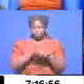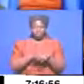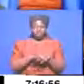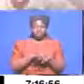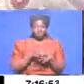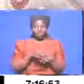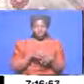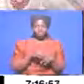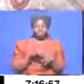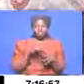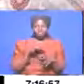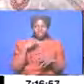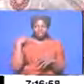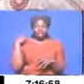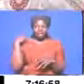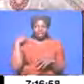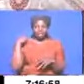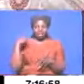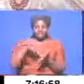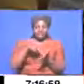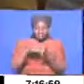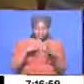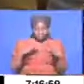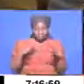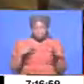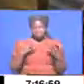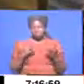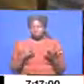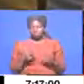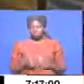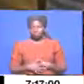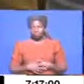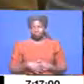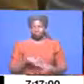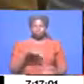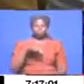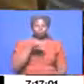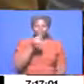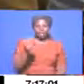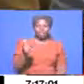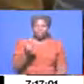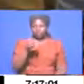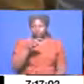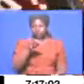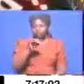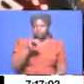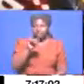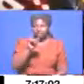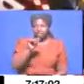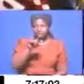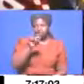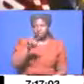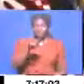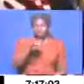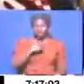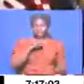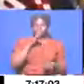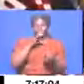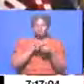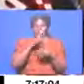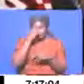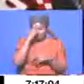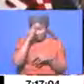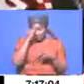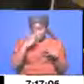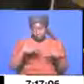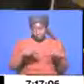nchini. Kwingineko, mbunge wa Naro Kaskazini Moitalelo Lekenta amewaahidi wakazi wa kaunti ya Naro kuwa reli ya kisasa kati ya